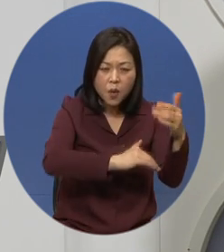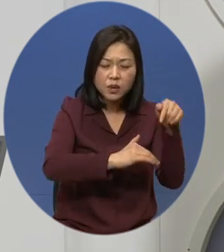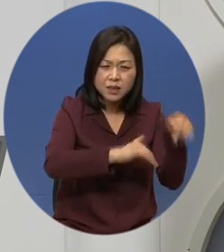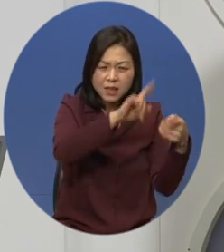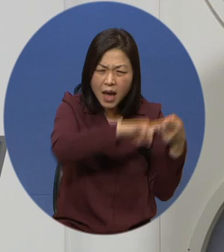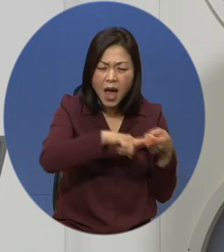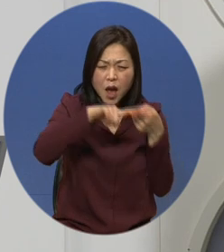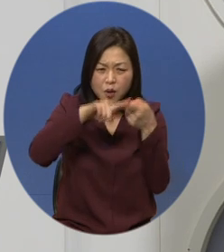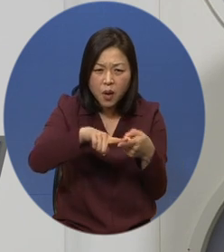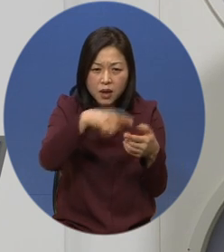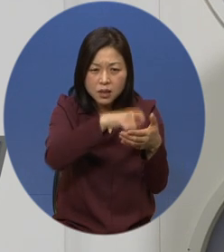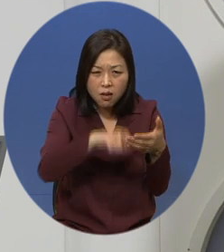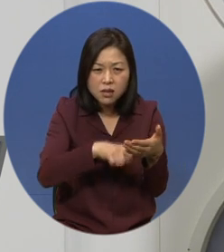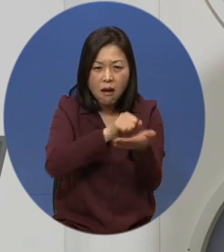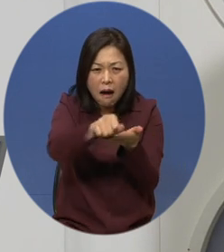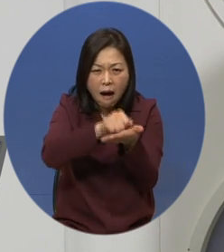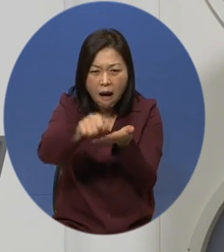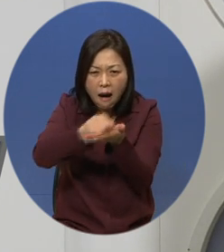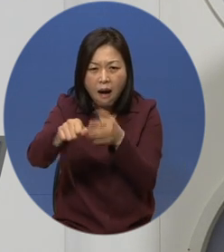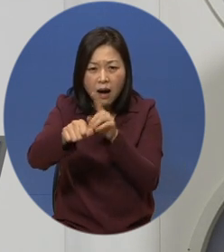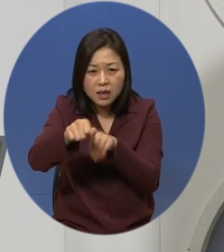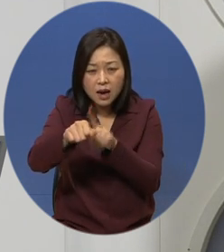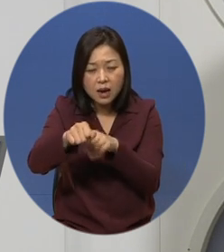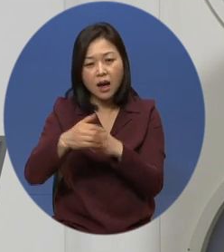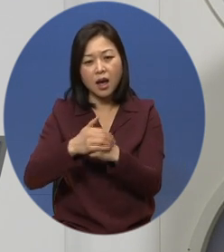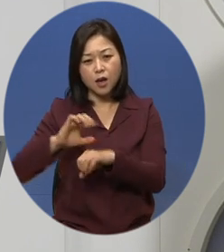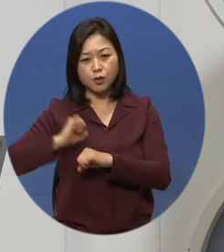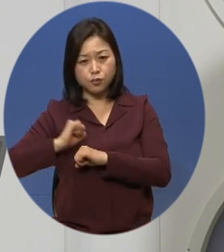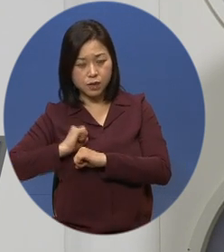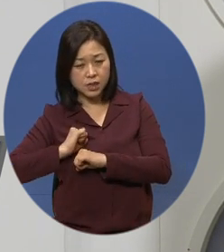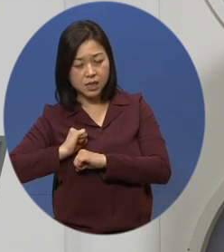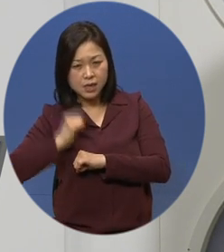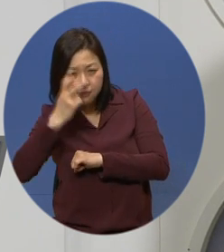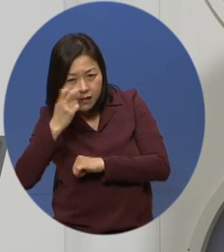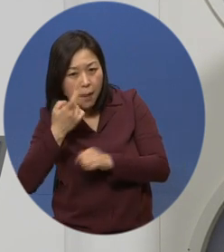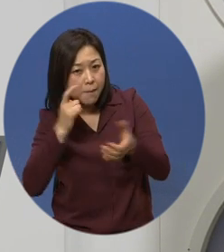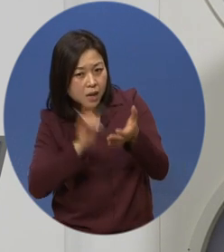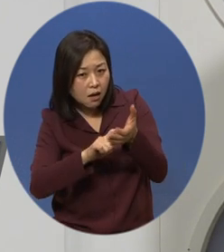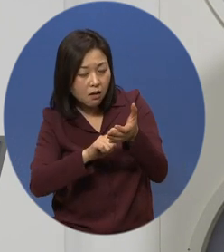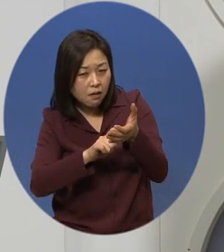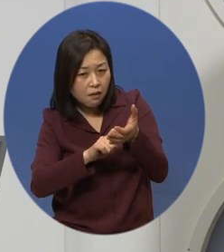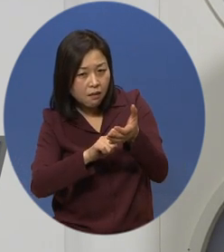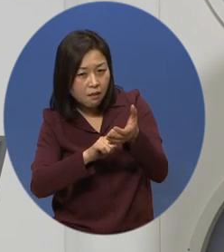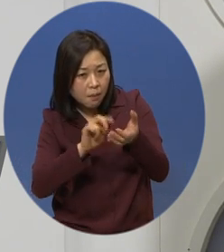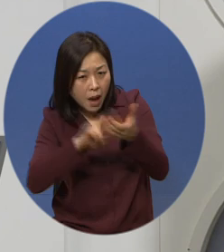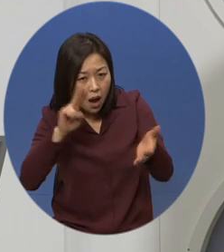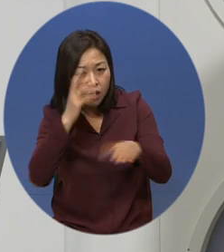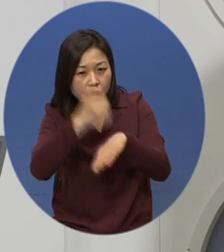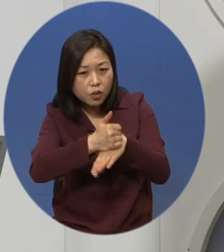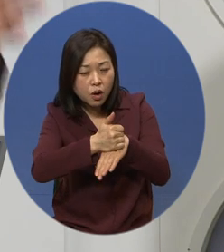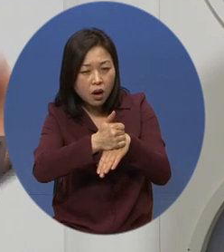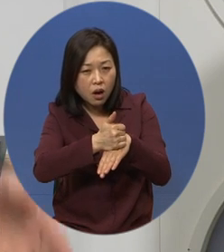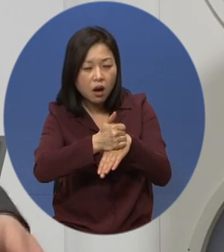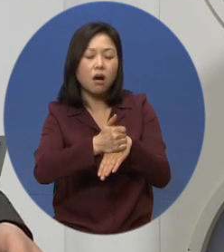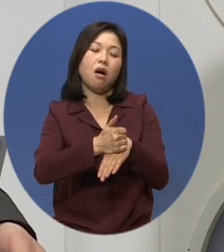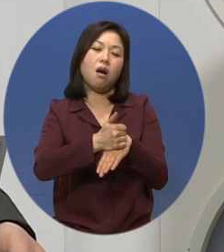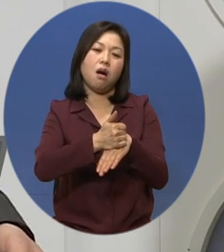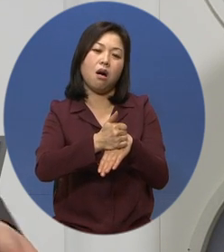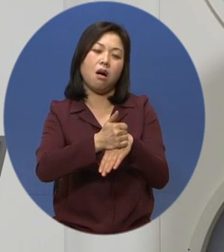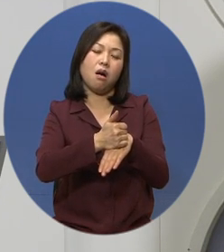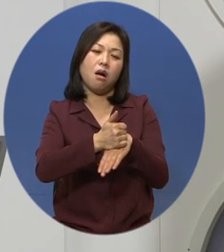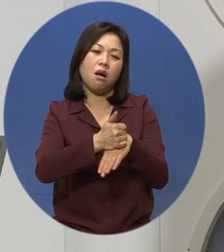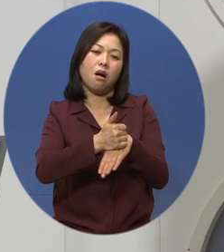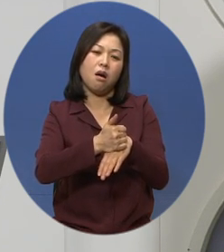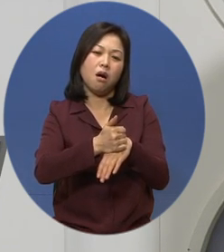대응 군수 세계 그 발각이 돼서 쪽 표어 뭐 상가가 6층에서 실족사 로